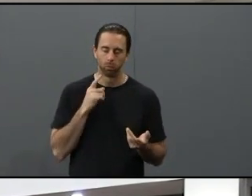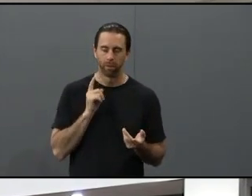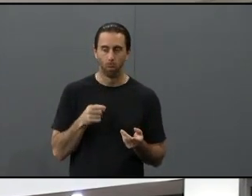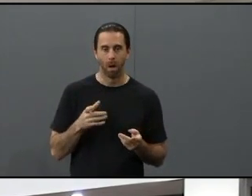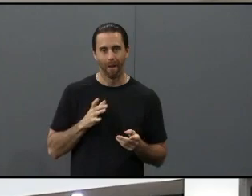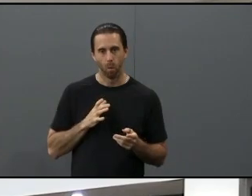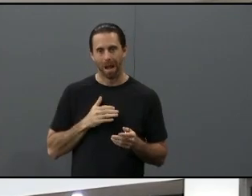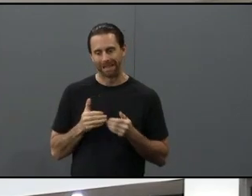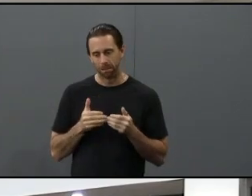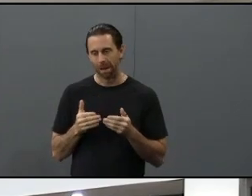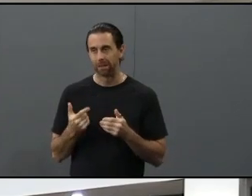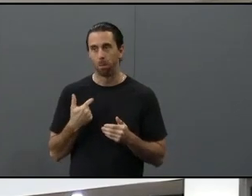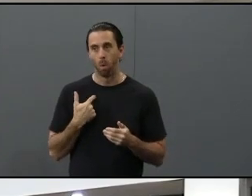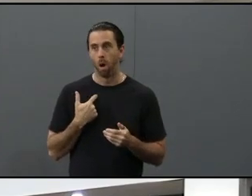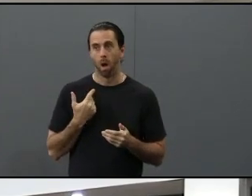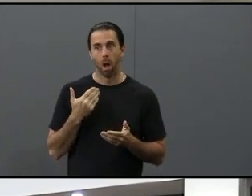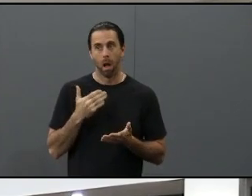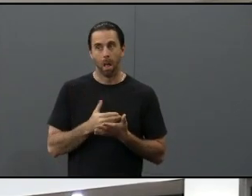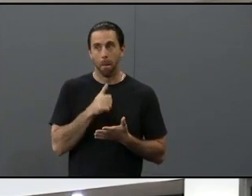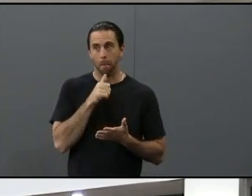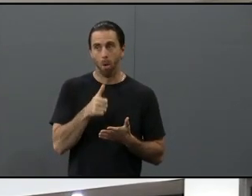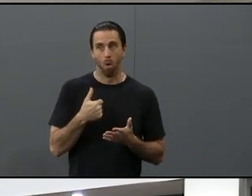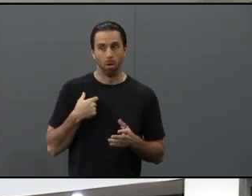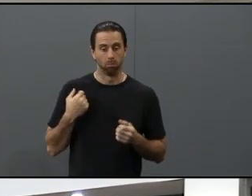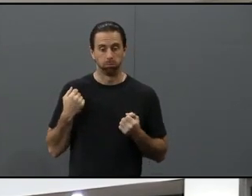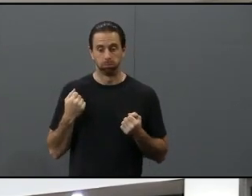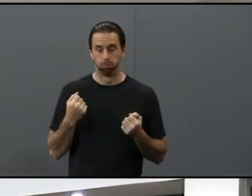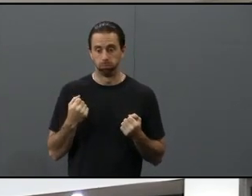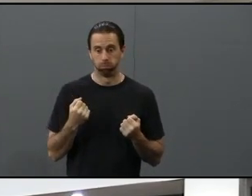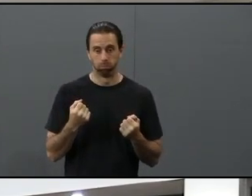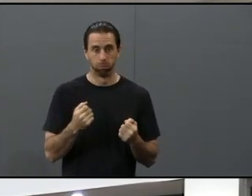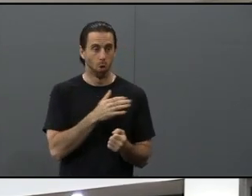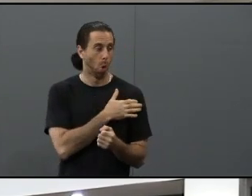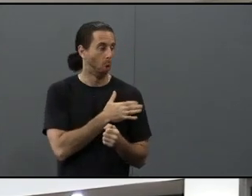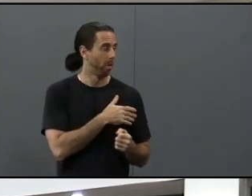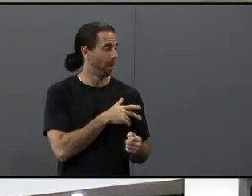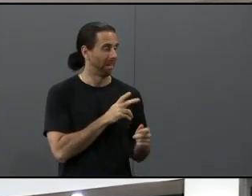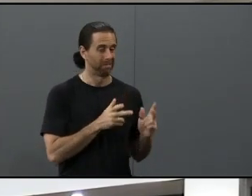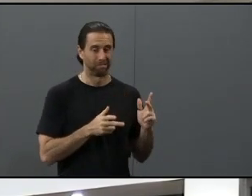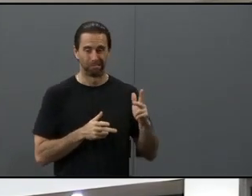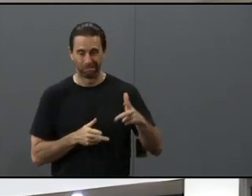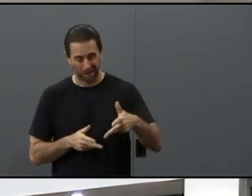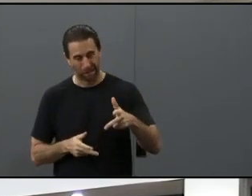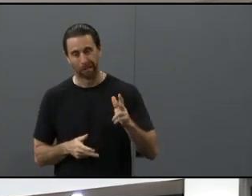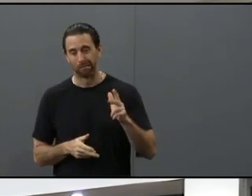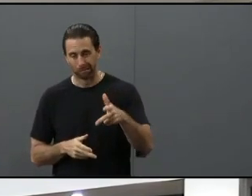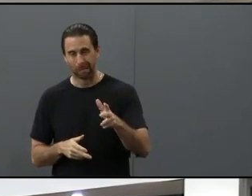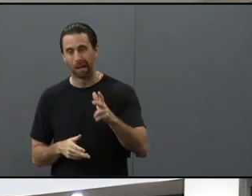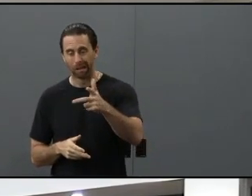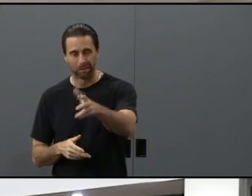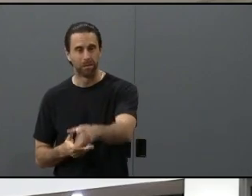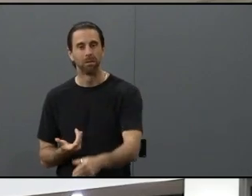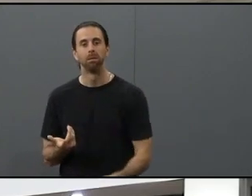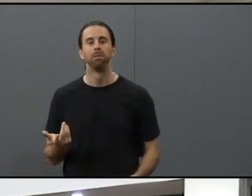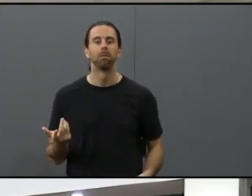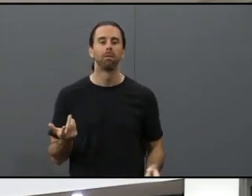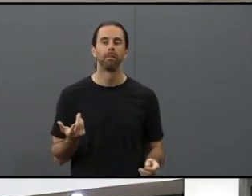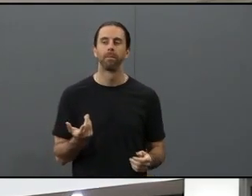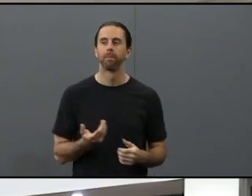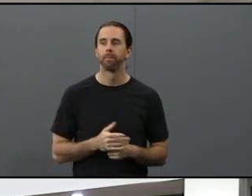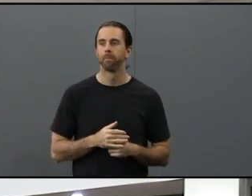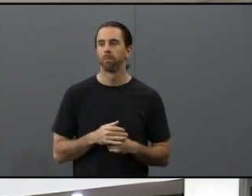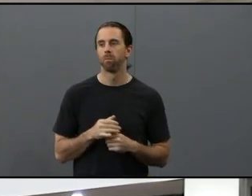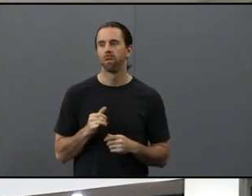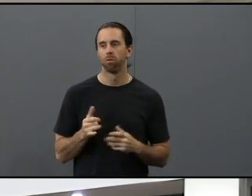l'espace moi j'arrête pas puis j'arrive au même endroit que celui qui est à gauche qui a freiné 20 fois entre monté duumet et des pionniers mais